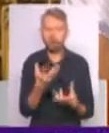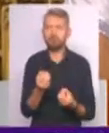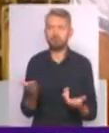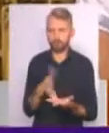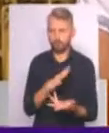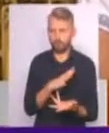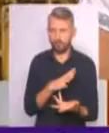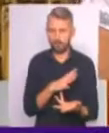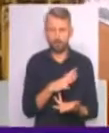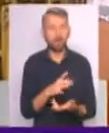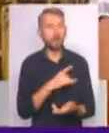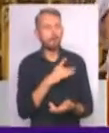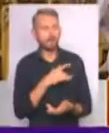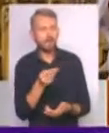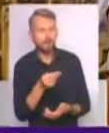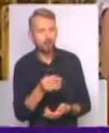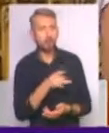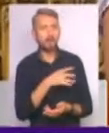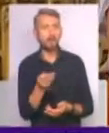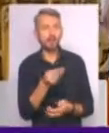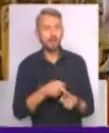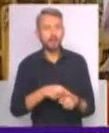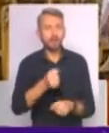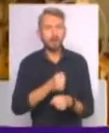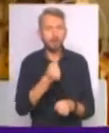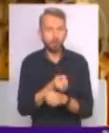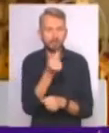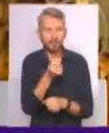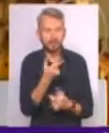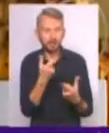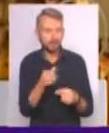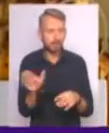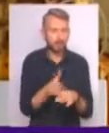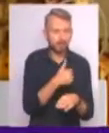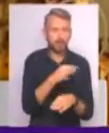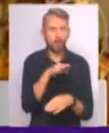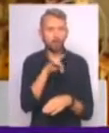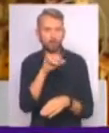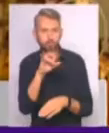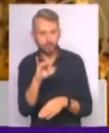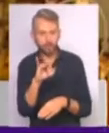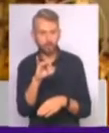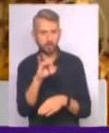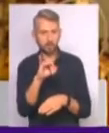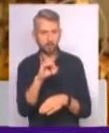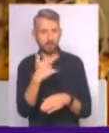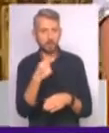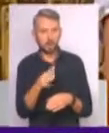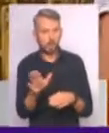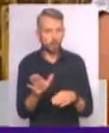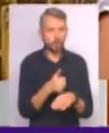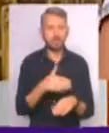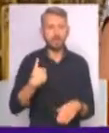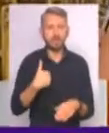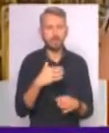вибачте, який буває? Из белой муки. Белая мука – это обработанные зерна, где сняты вот эти отруби, где снята оболочка, где ушли витамины группы В,